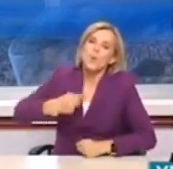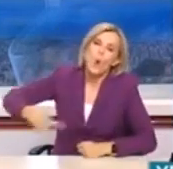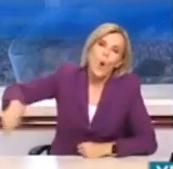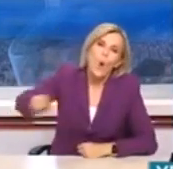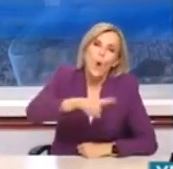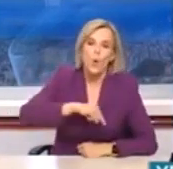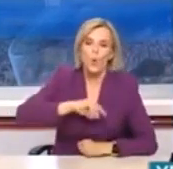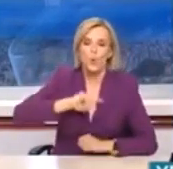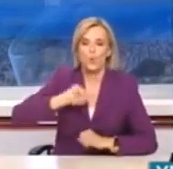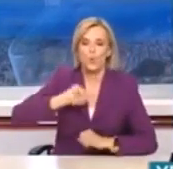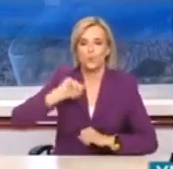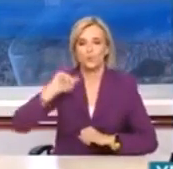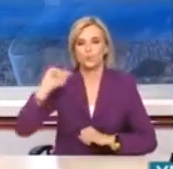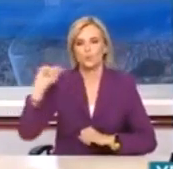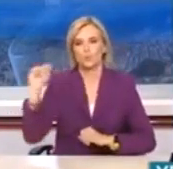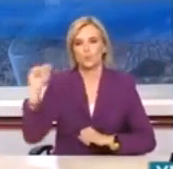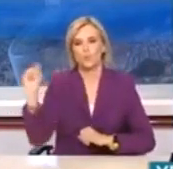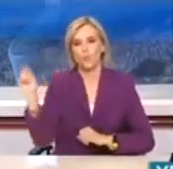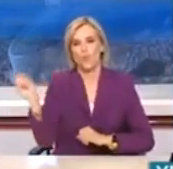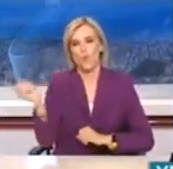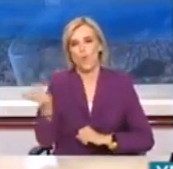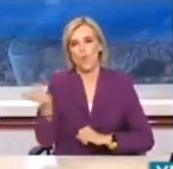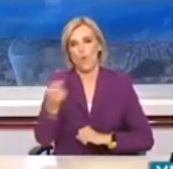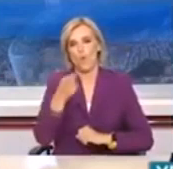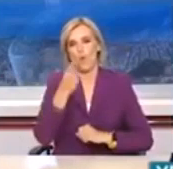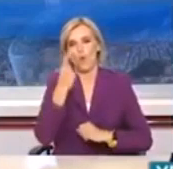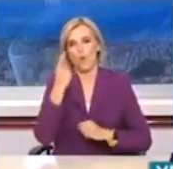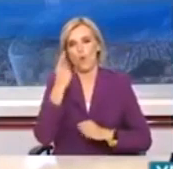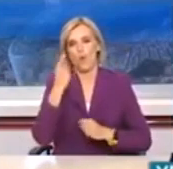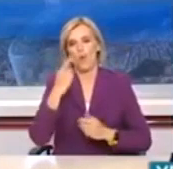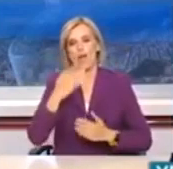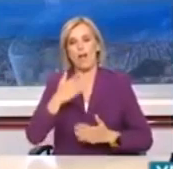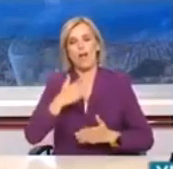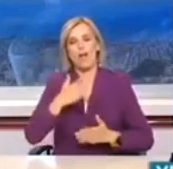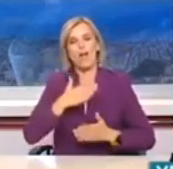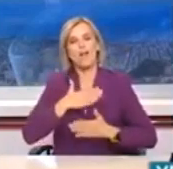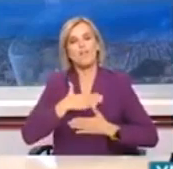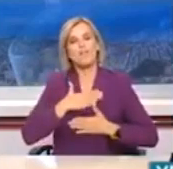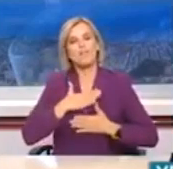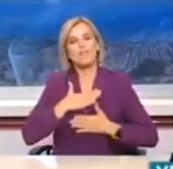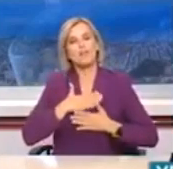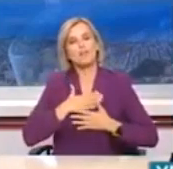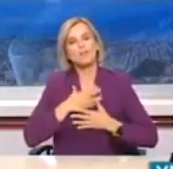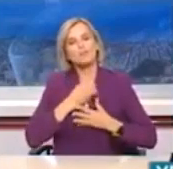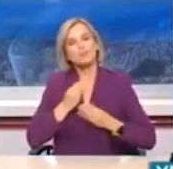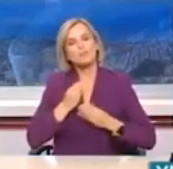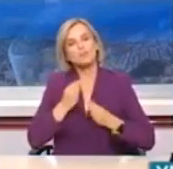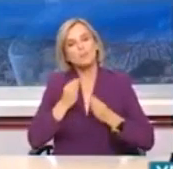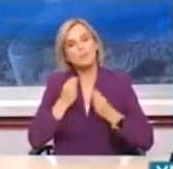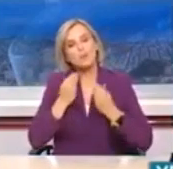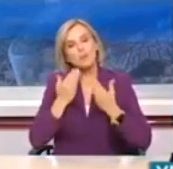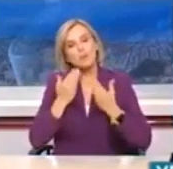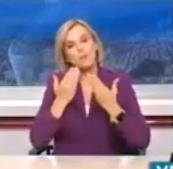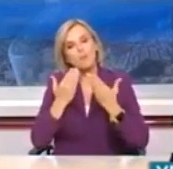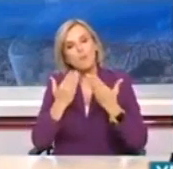μαλακία σε βάρεσε κατά κούτελα. Άιντε φύγε καμιά ώρα. Άιντε βγάλε τις βράκες και τράβα να βάλεις